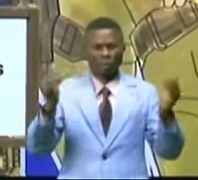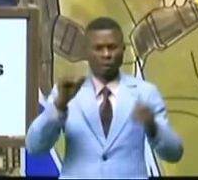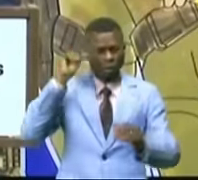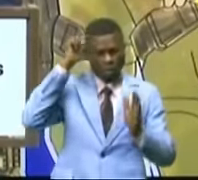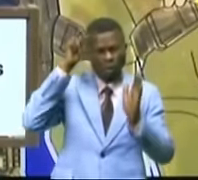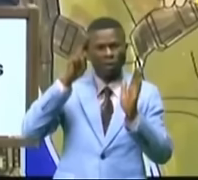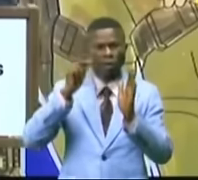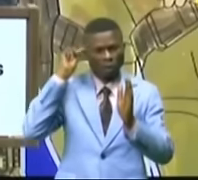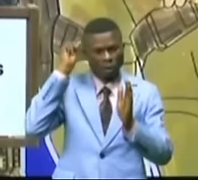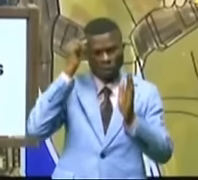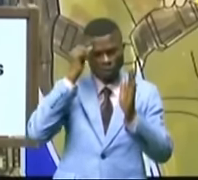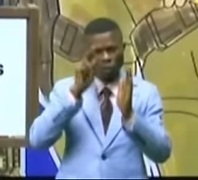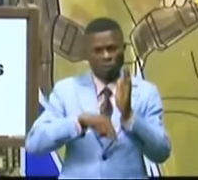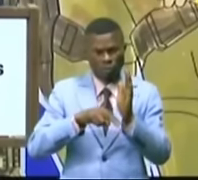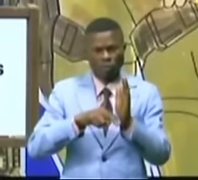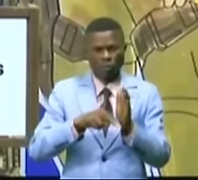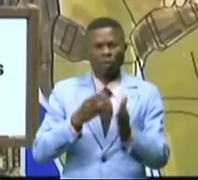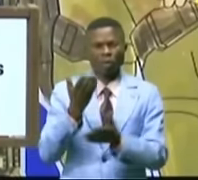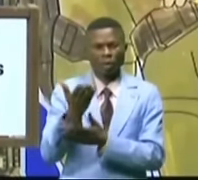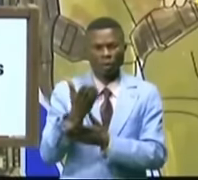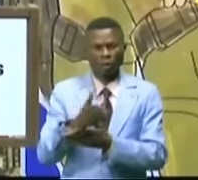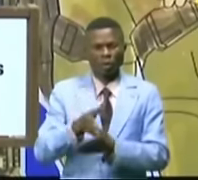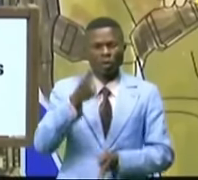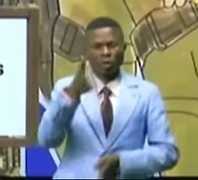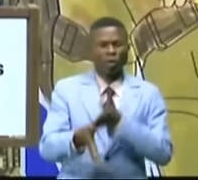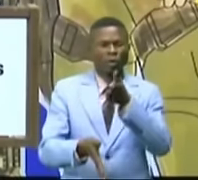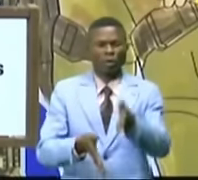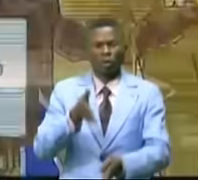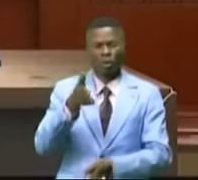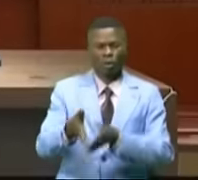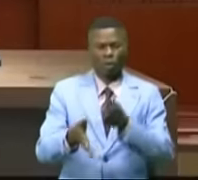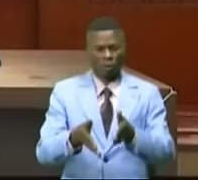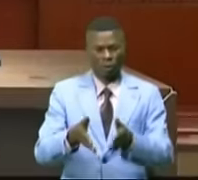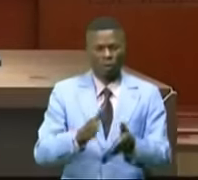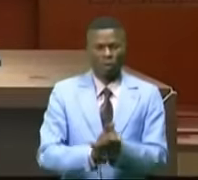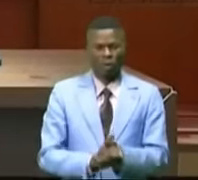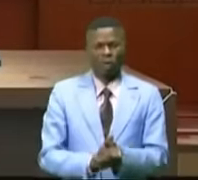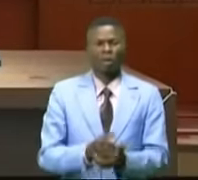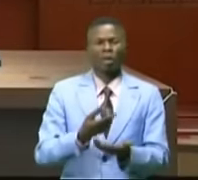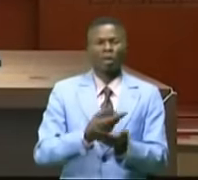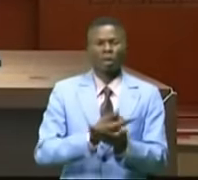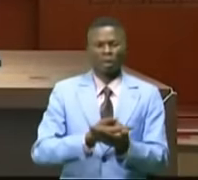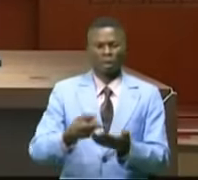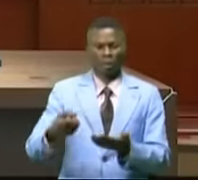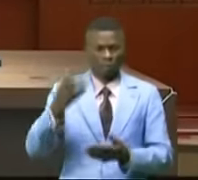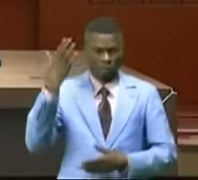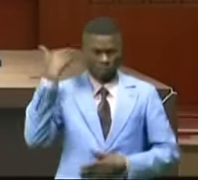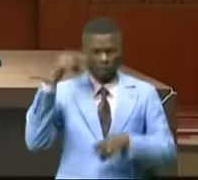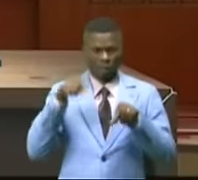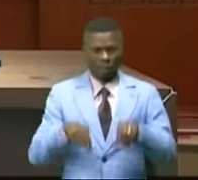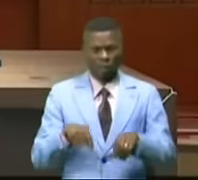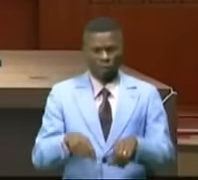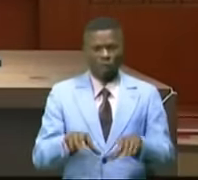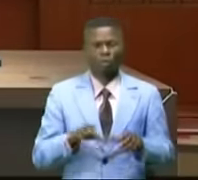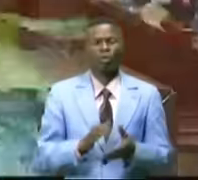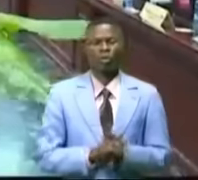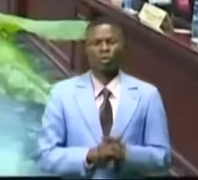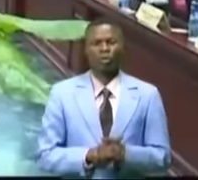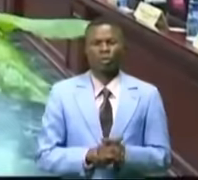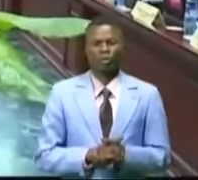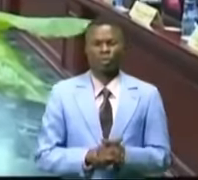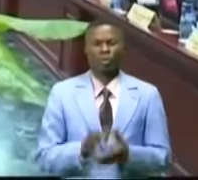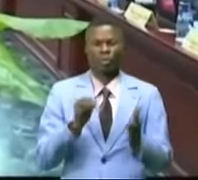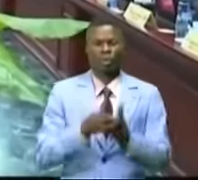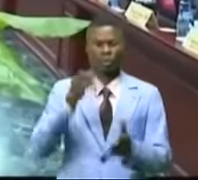gouvernement lui a lancé à la suite des manifestations observées devant certaines représentations diplomatiques de notre pays. Il